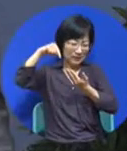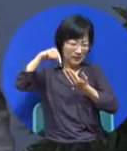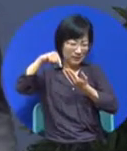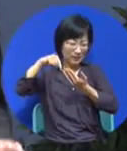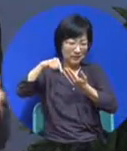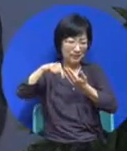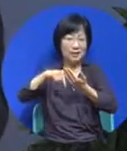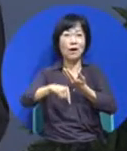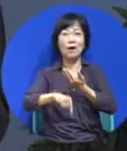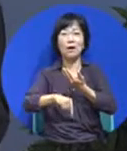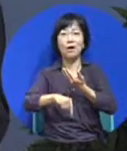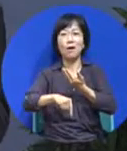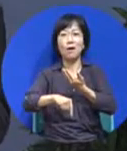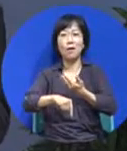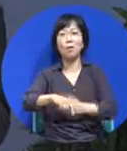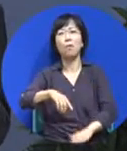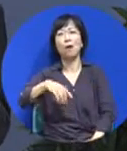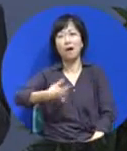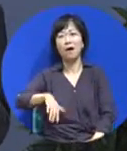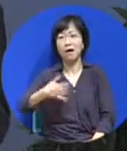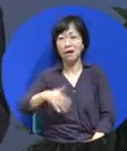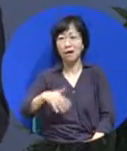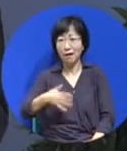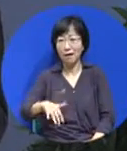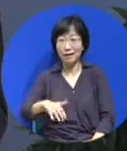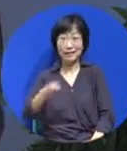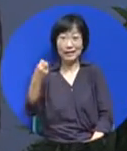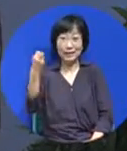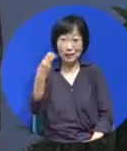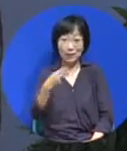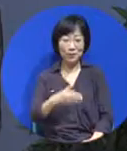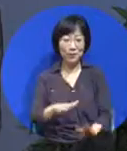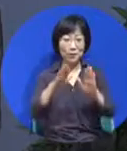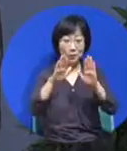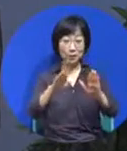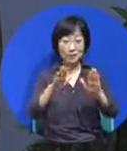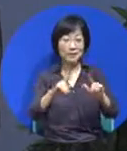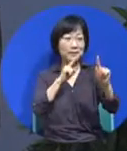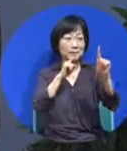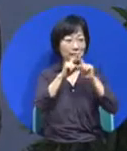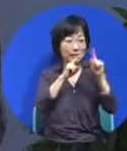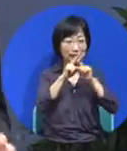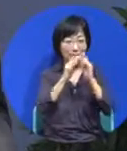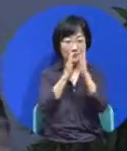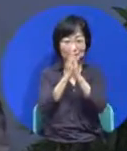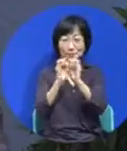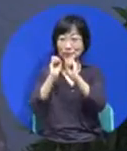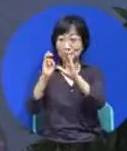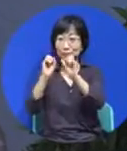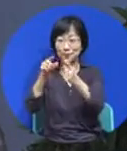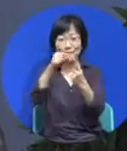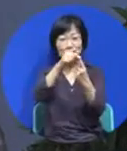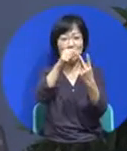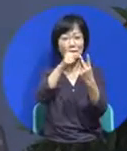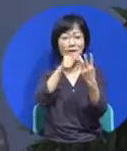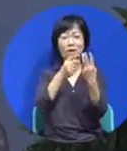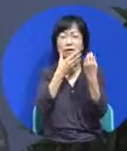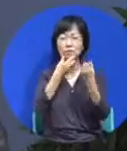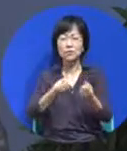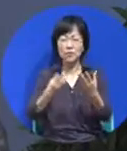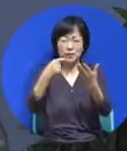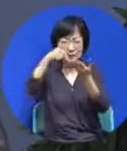그리고 삶 오늘이라는 이 축복 속으로요 깊이 들어가는 거죠. And in addition, going deeply